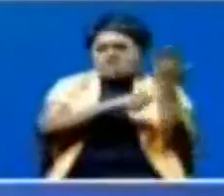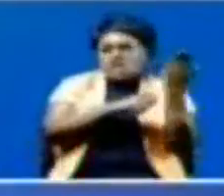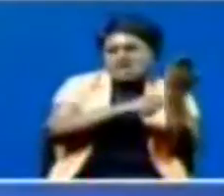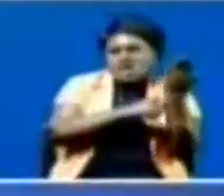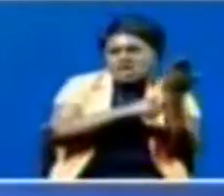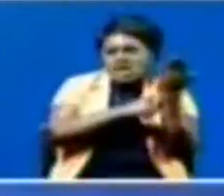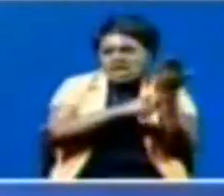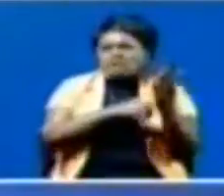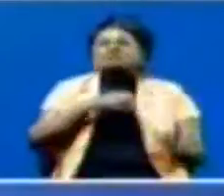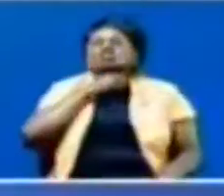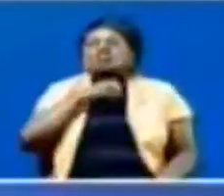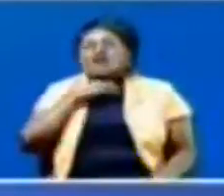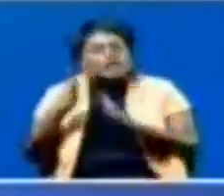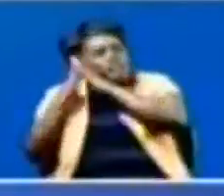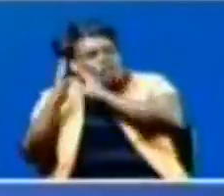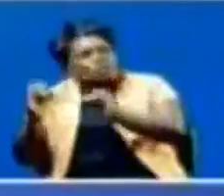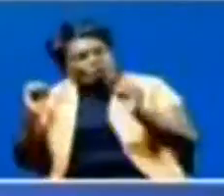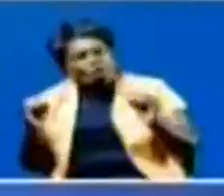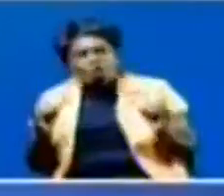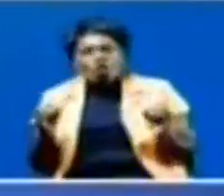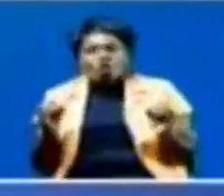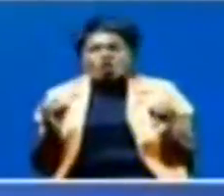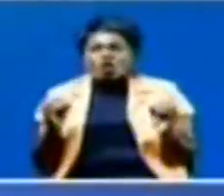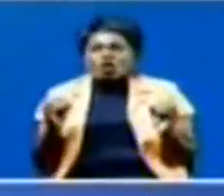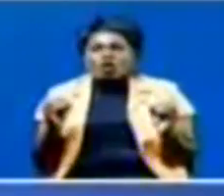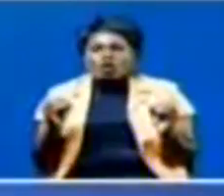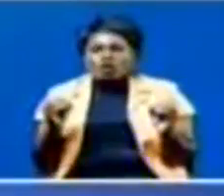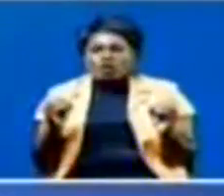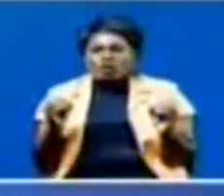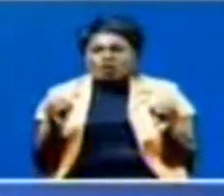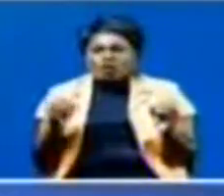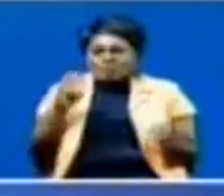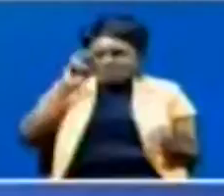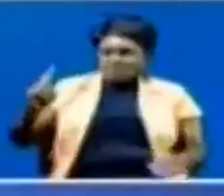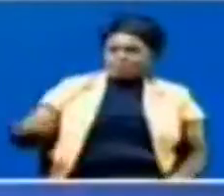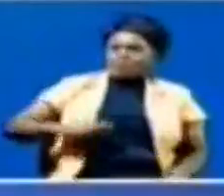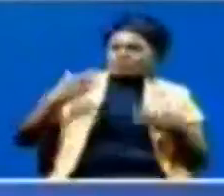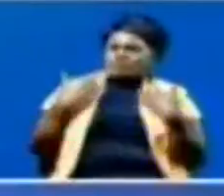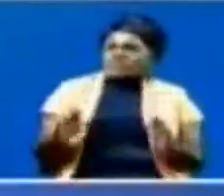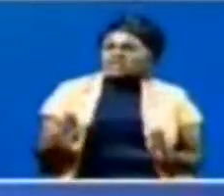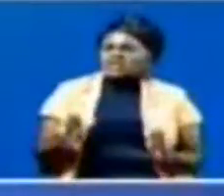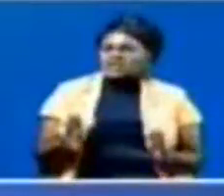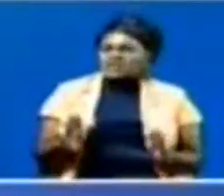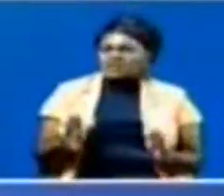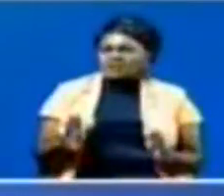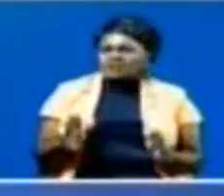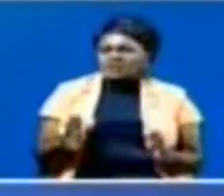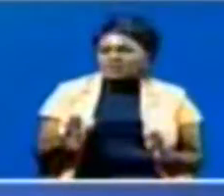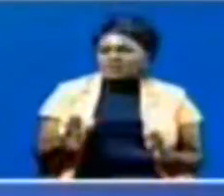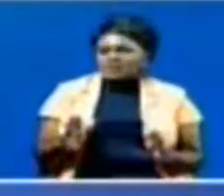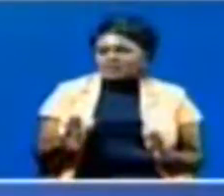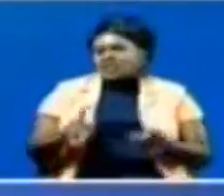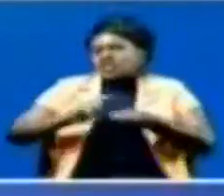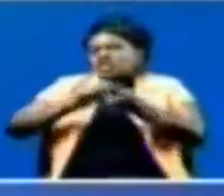chocolate silali na kuwaza wewe hata hizo mboga sizitaki nikikuona na shiba ha inafikia wapi babu